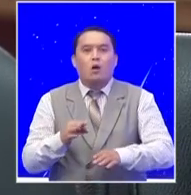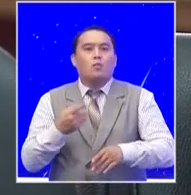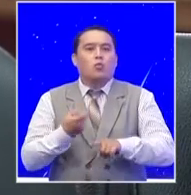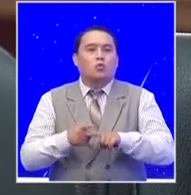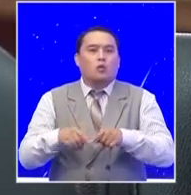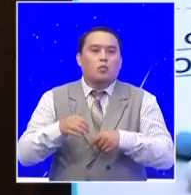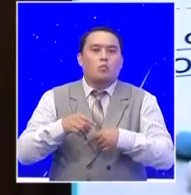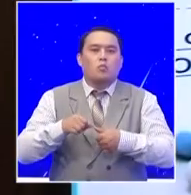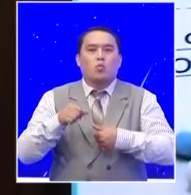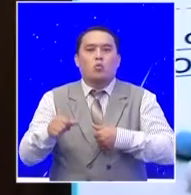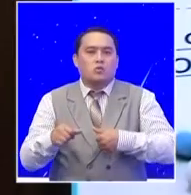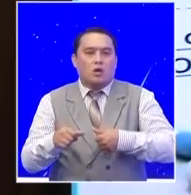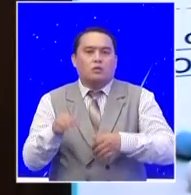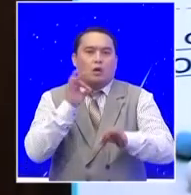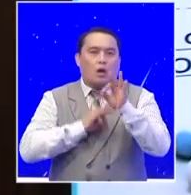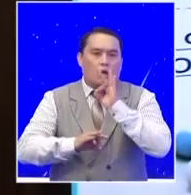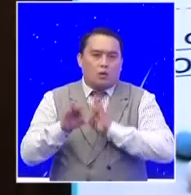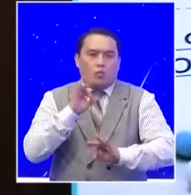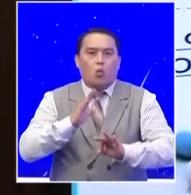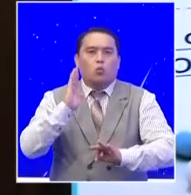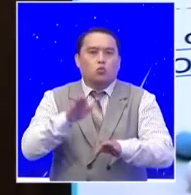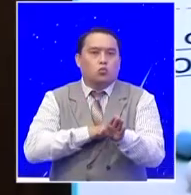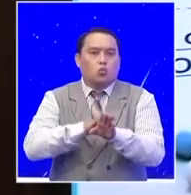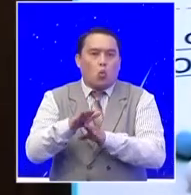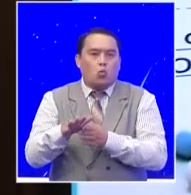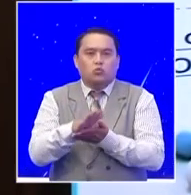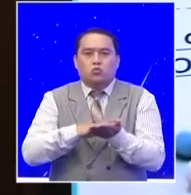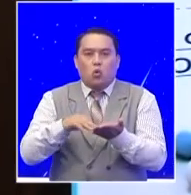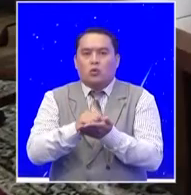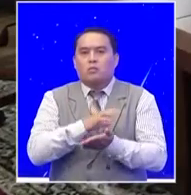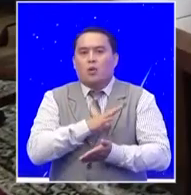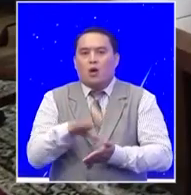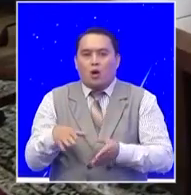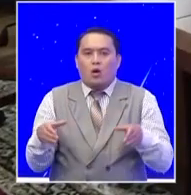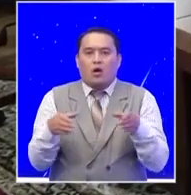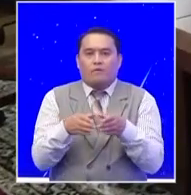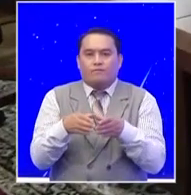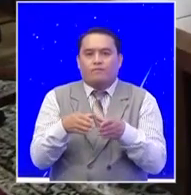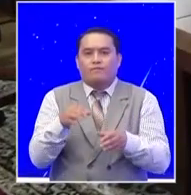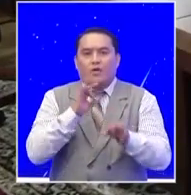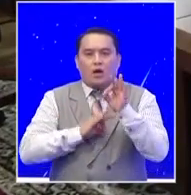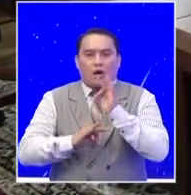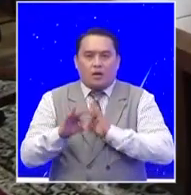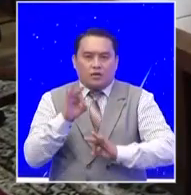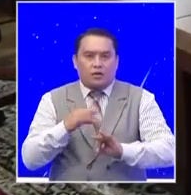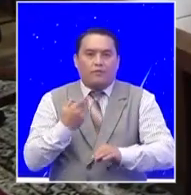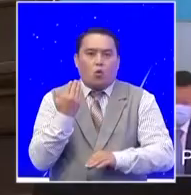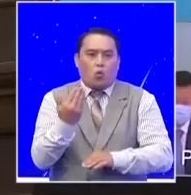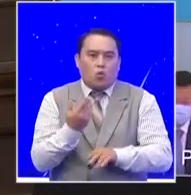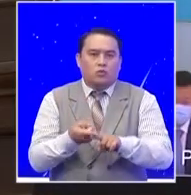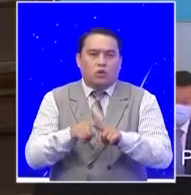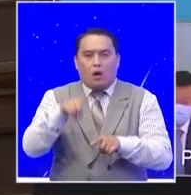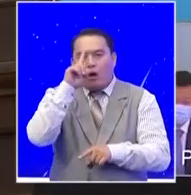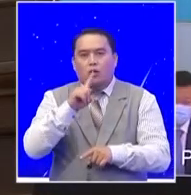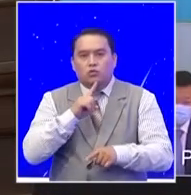бөлек дәрі-дәрмек тапшылығы да әлі толық жойылған жоқ. Осы орайда үкімет басшысы СК фармацияға осы